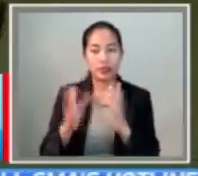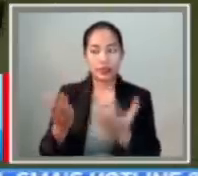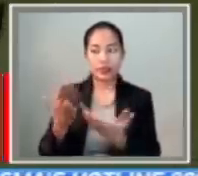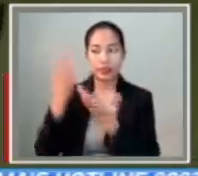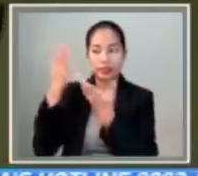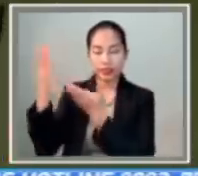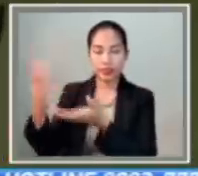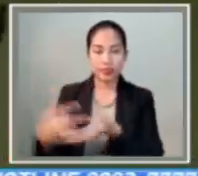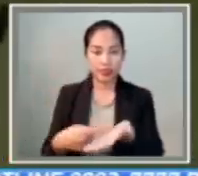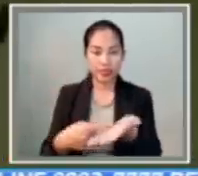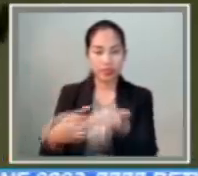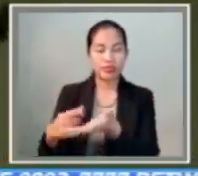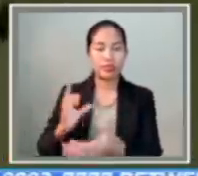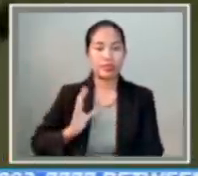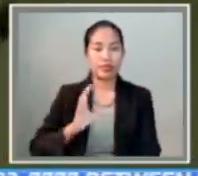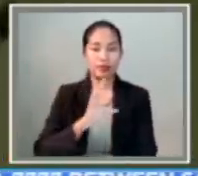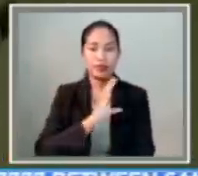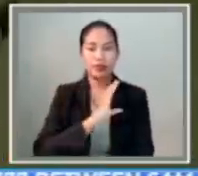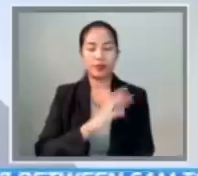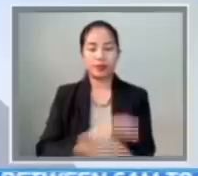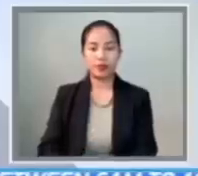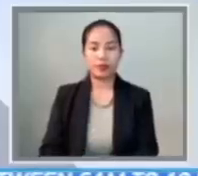Kamara.